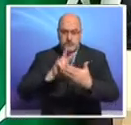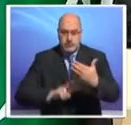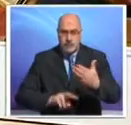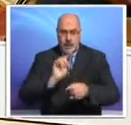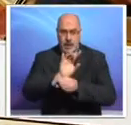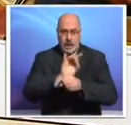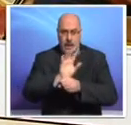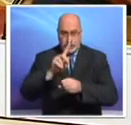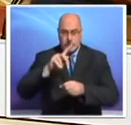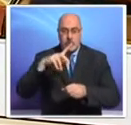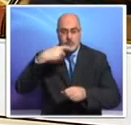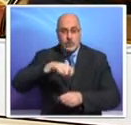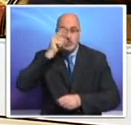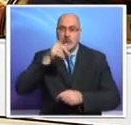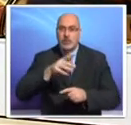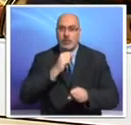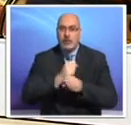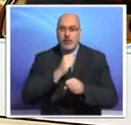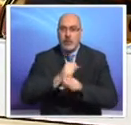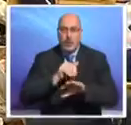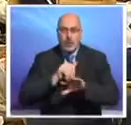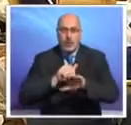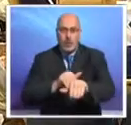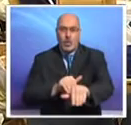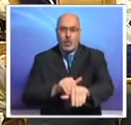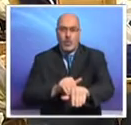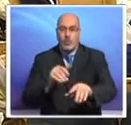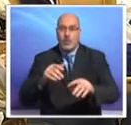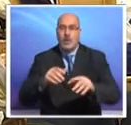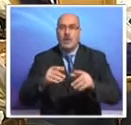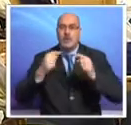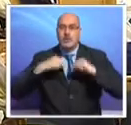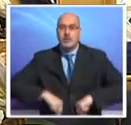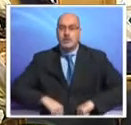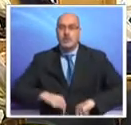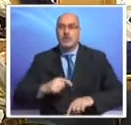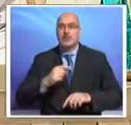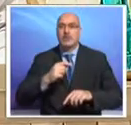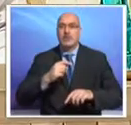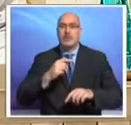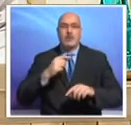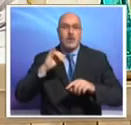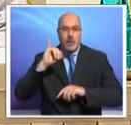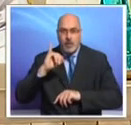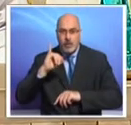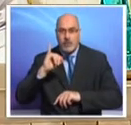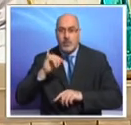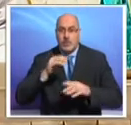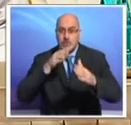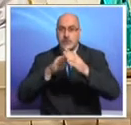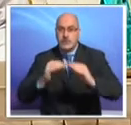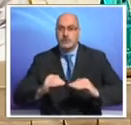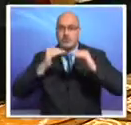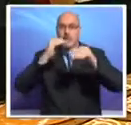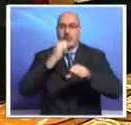السيد الرئيس بالعمل المتواصل الذي يقوم به مجلس وزراء الداخلية العرب في سبيل ترقية